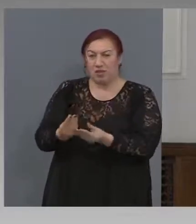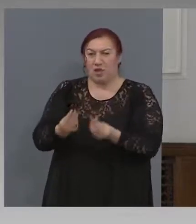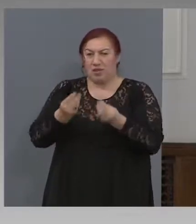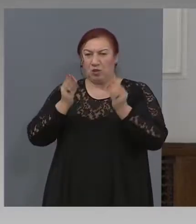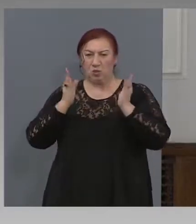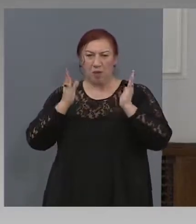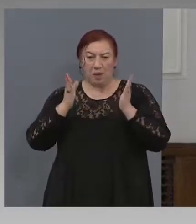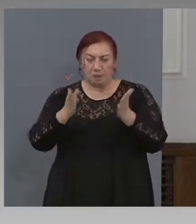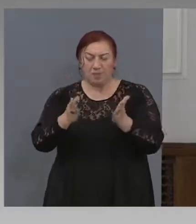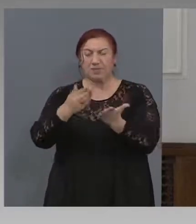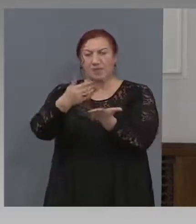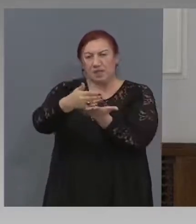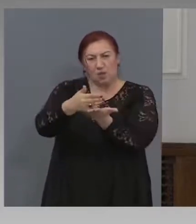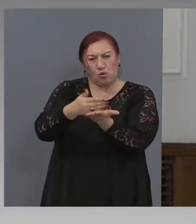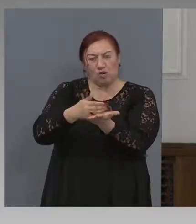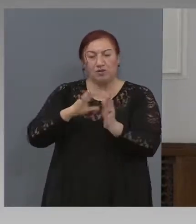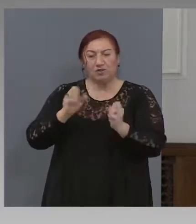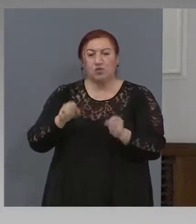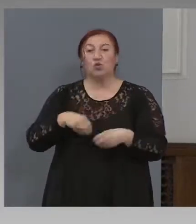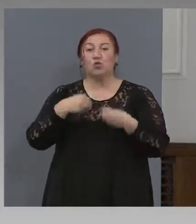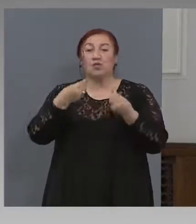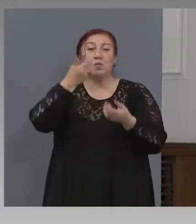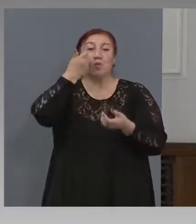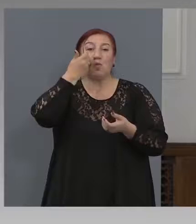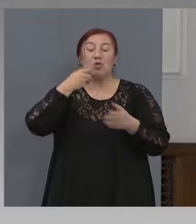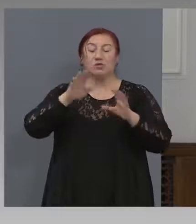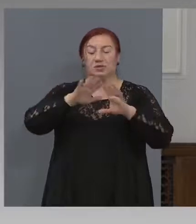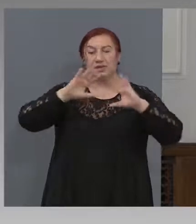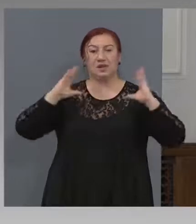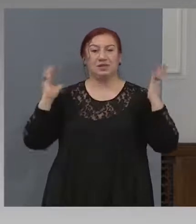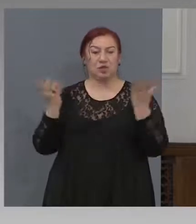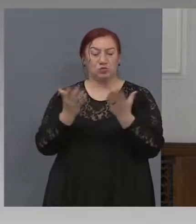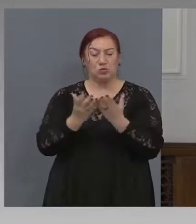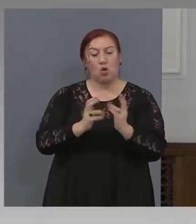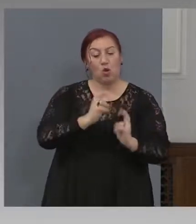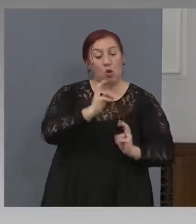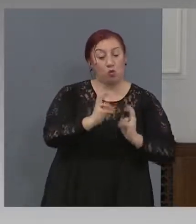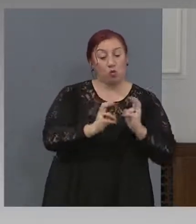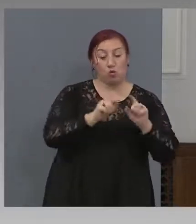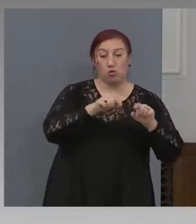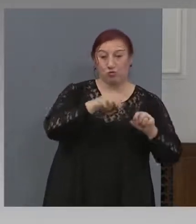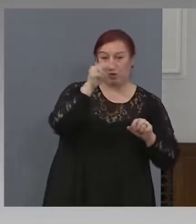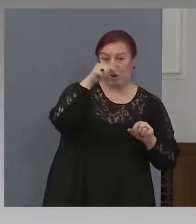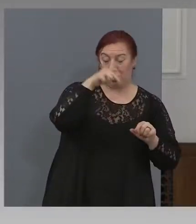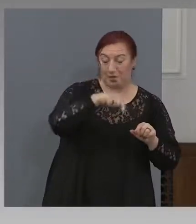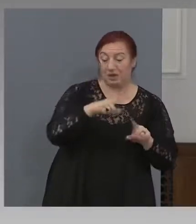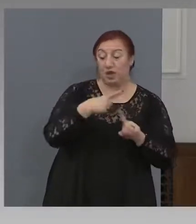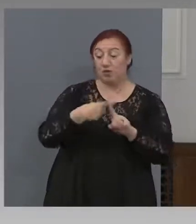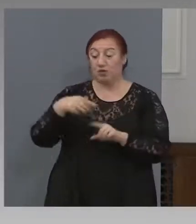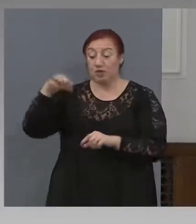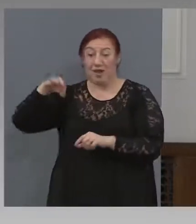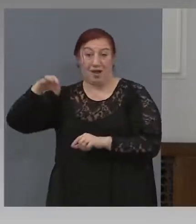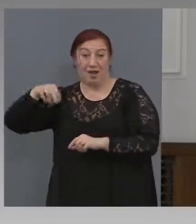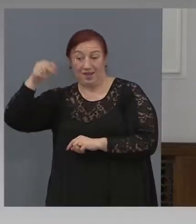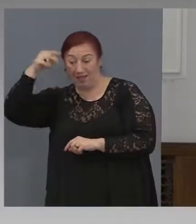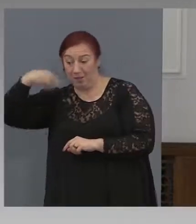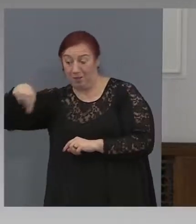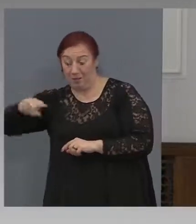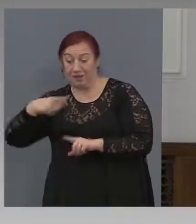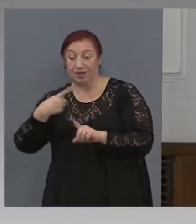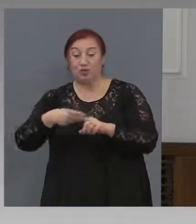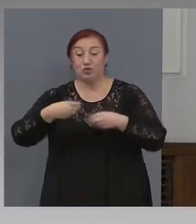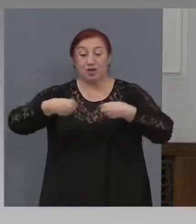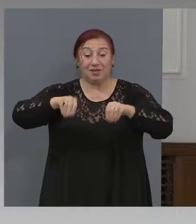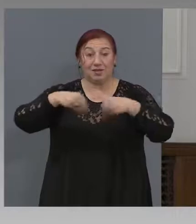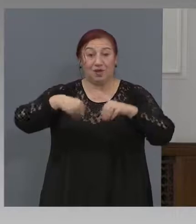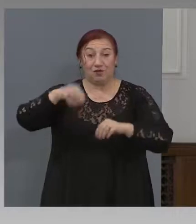уредба, за да сме от полза на цялото общество. И производители, и клиенти, и търговци. За да има бъдеще